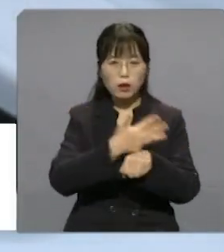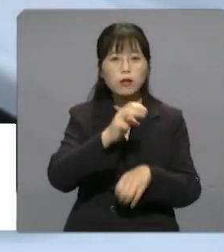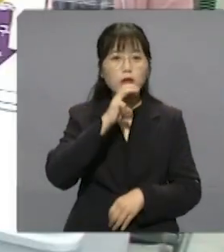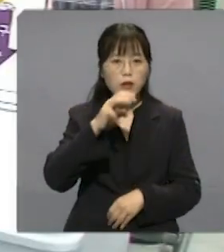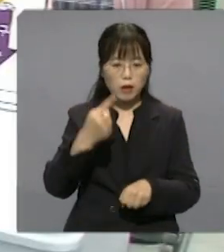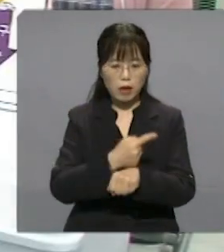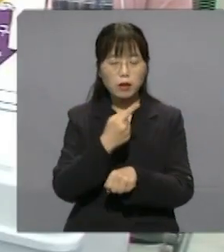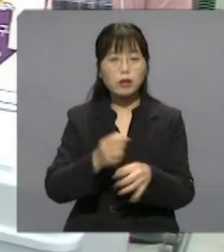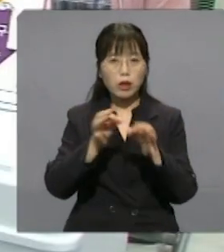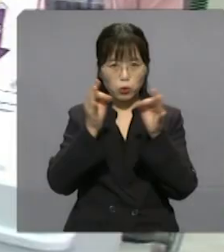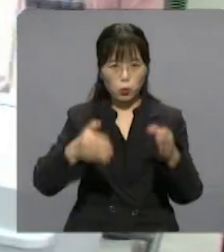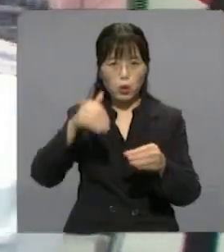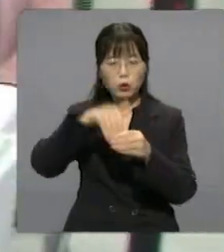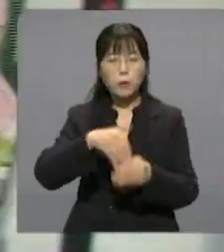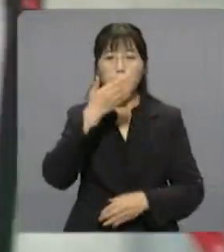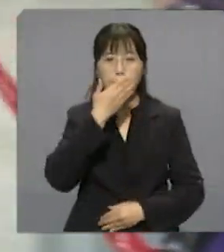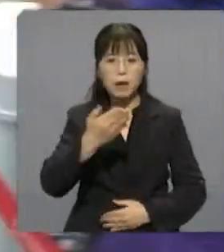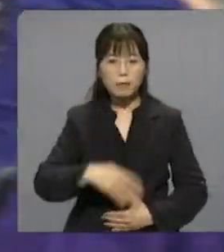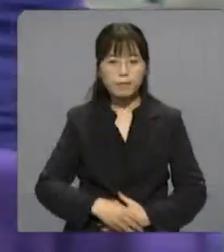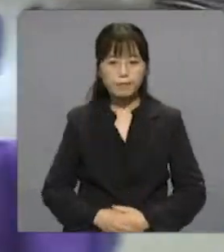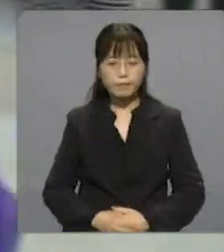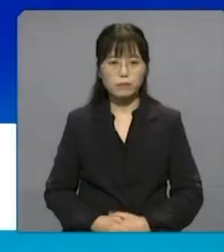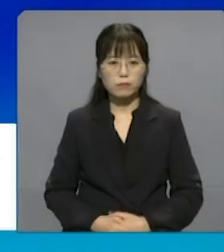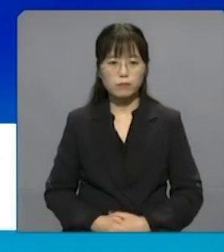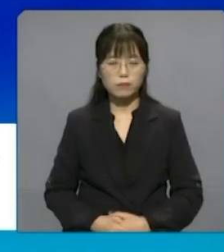반부터 1시간 동안 투표할 수 있습니다.